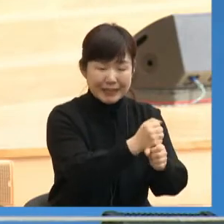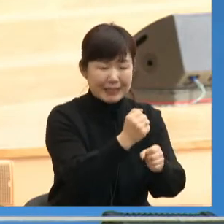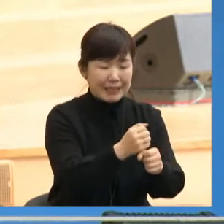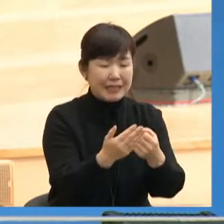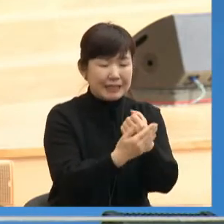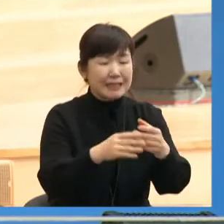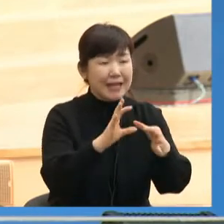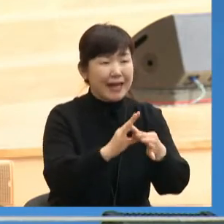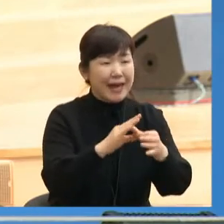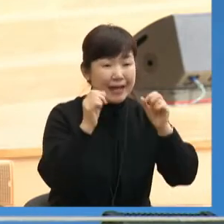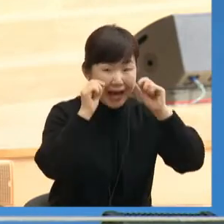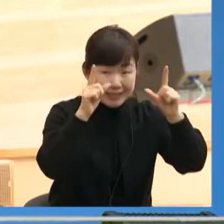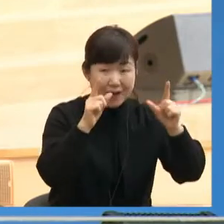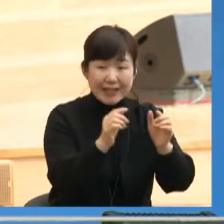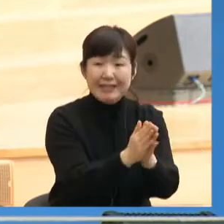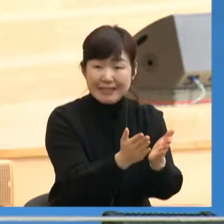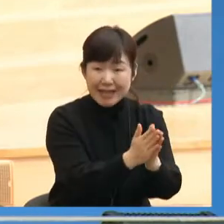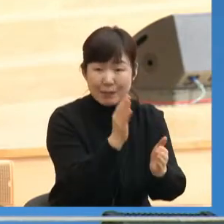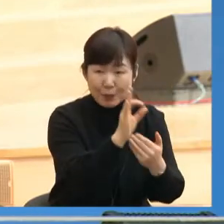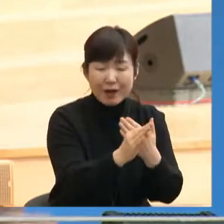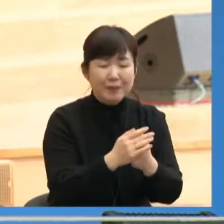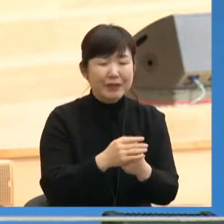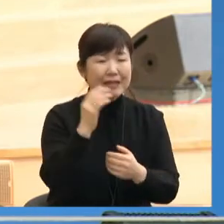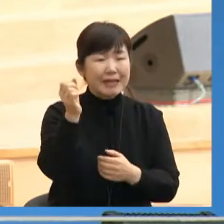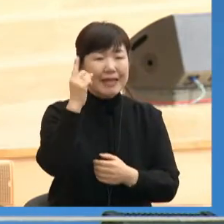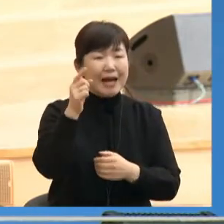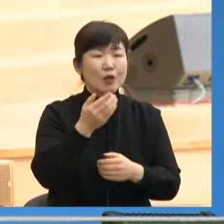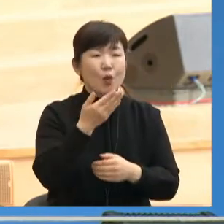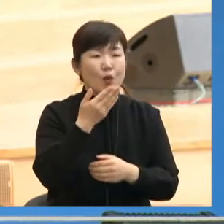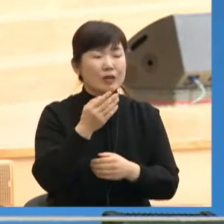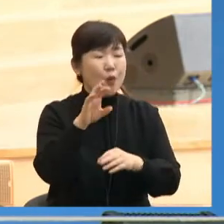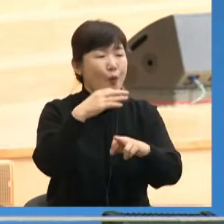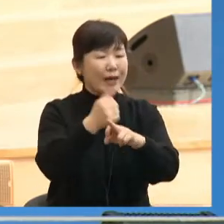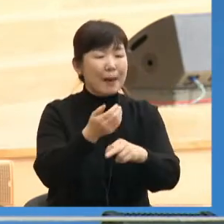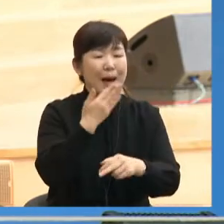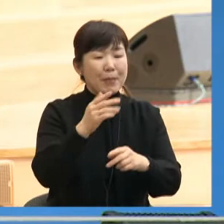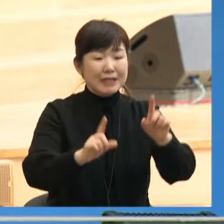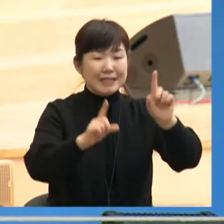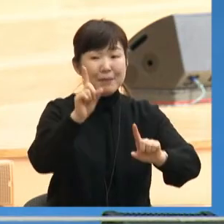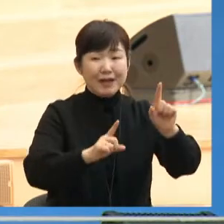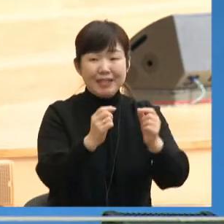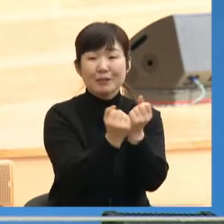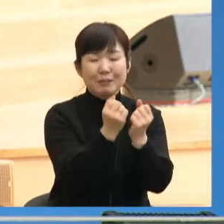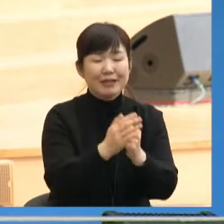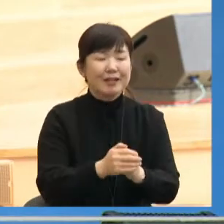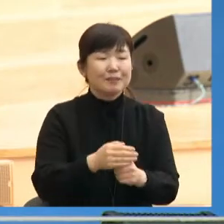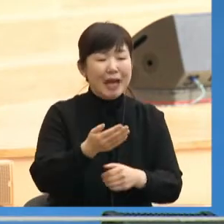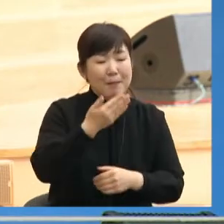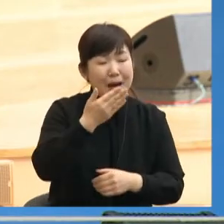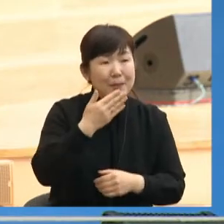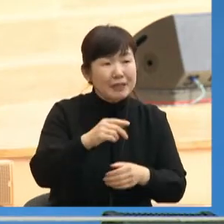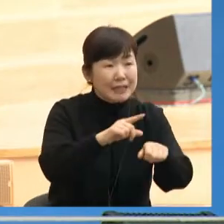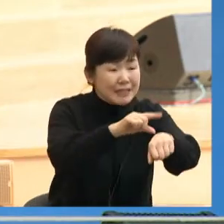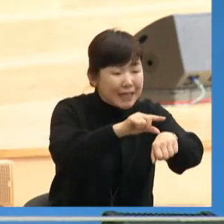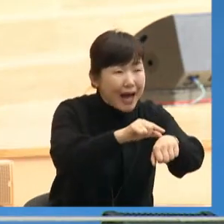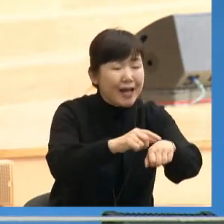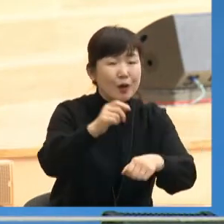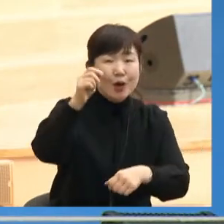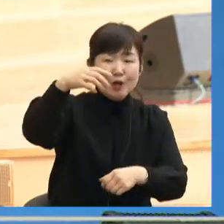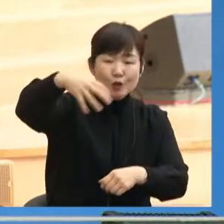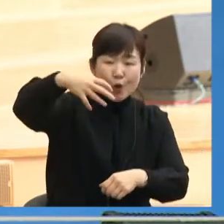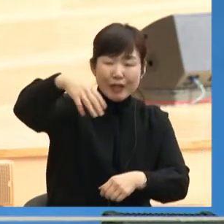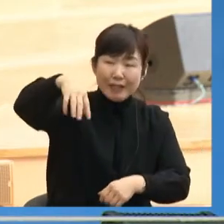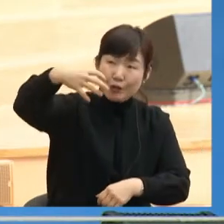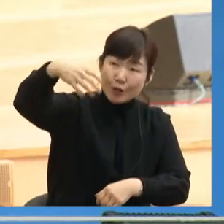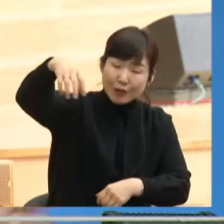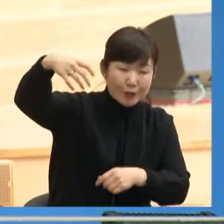각성이라는 책에서 이 다윗 왕가의 식사 내용을 이렇게 표현을 하더라고요. 식사하는 종소리가 땡땡땡 울립니다. 그랬더니